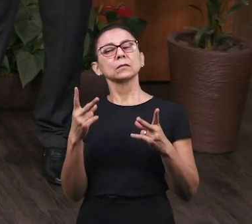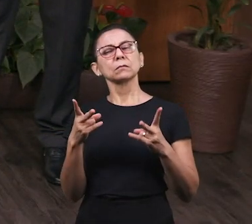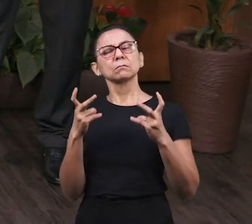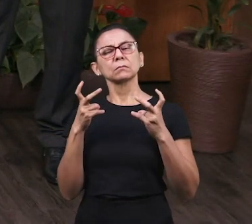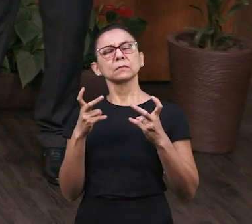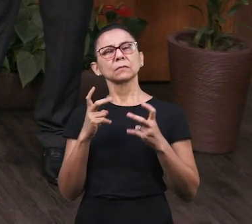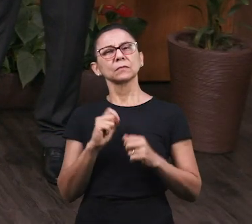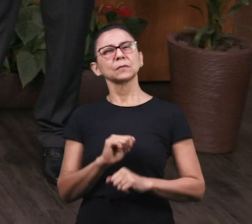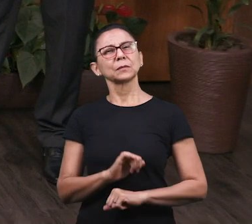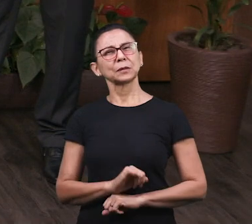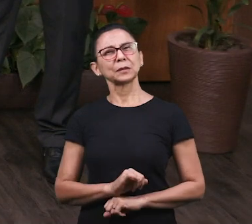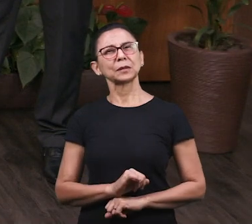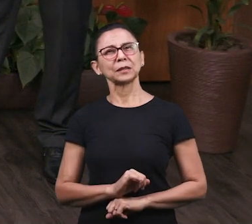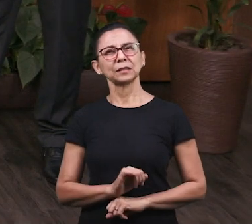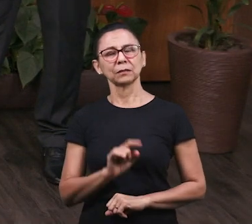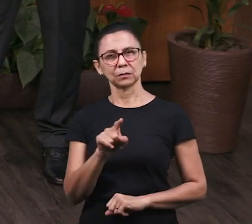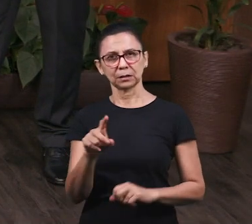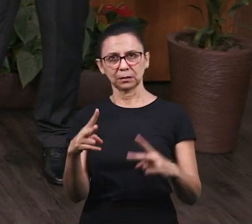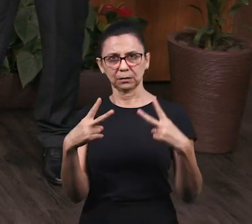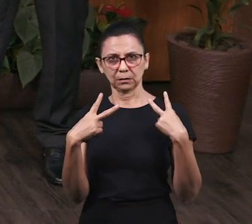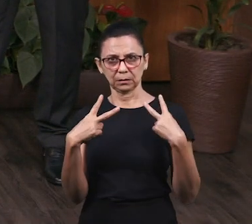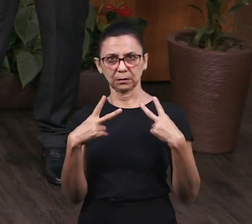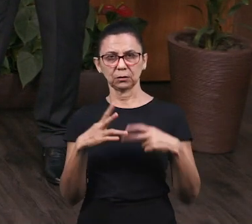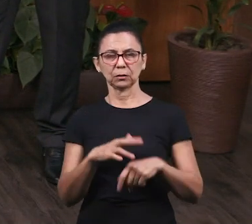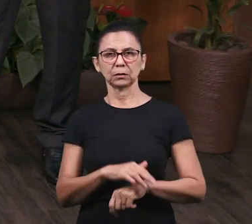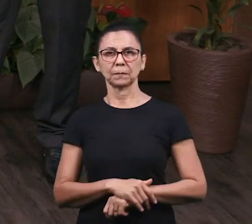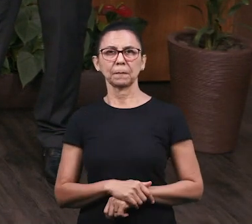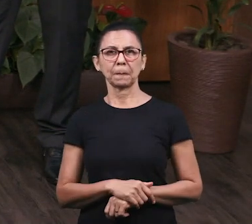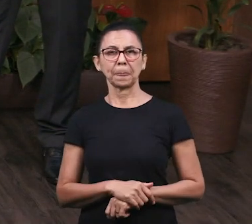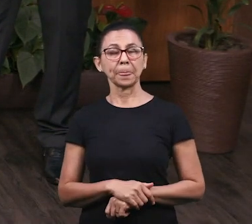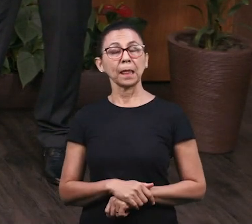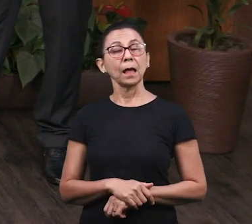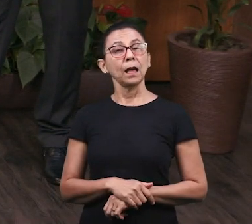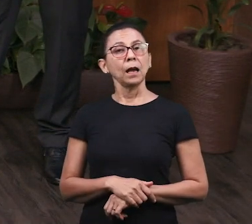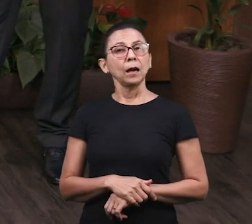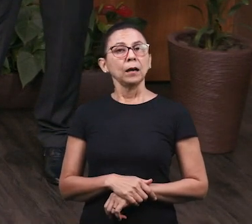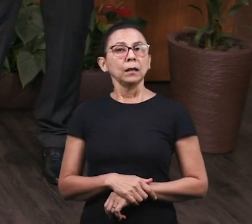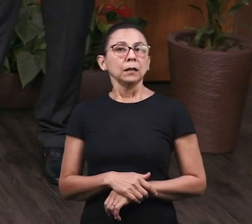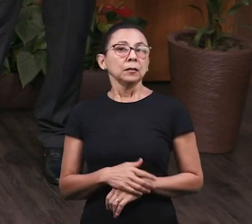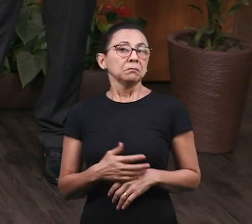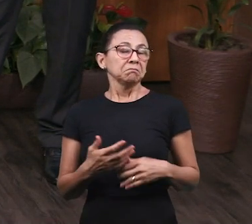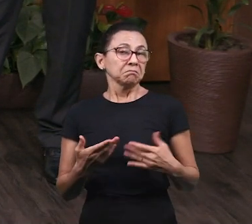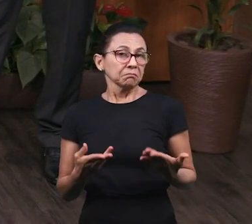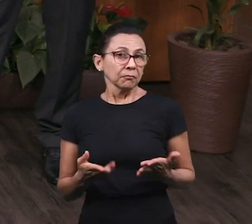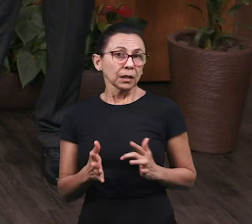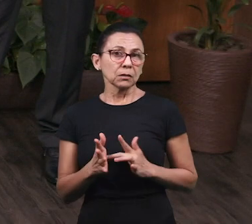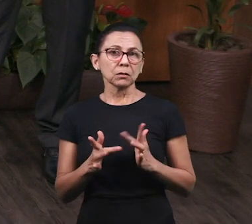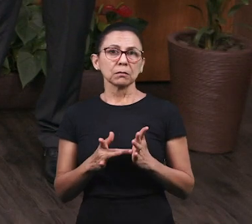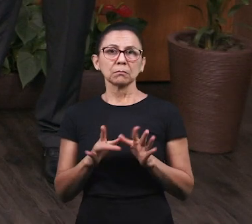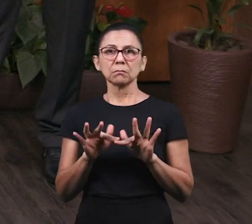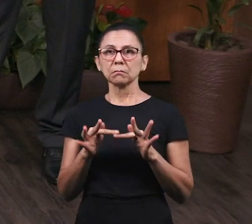attention, c'est de tout ce qui nous regarde, c'est que malgré le